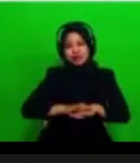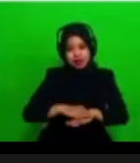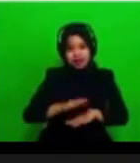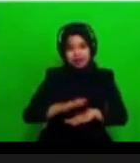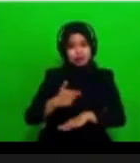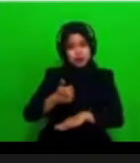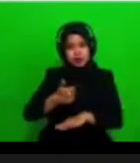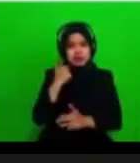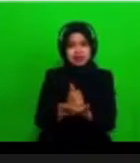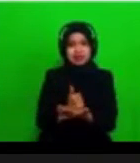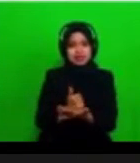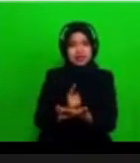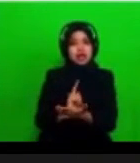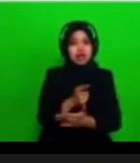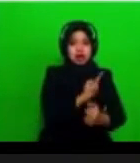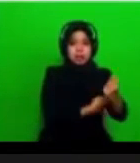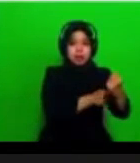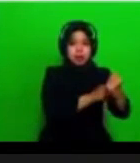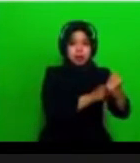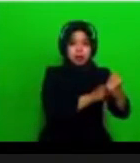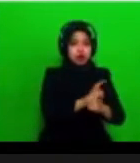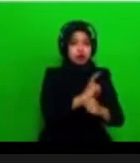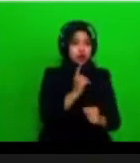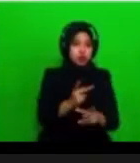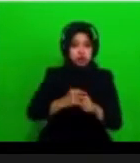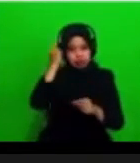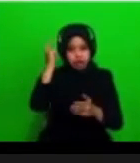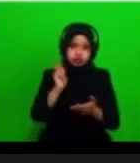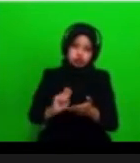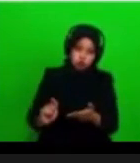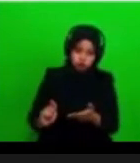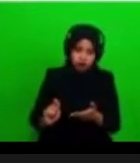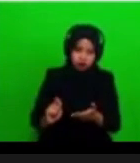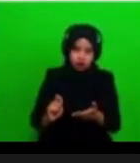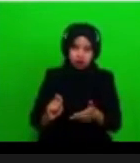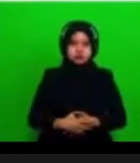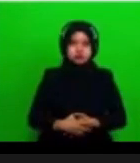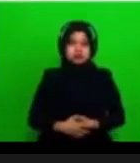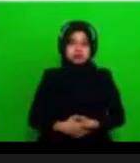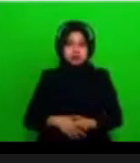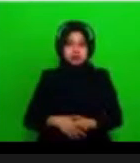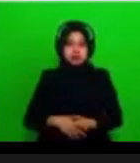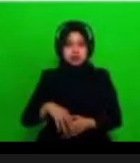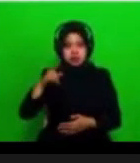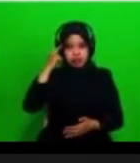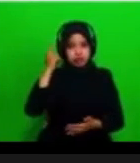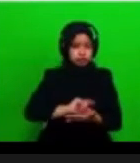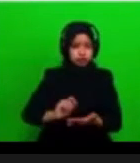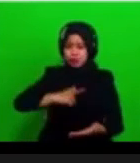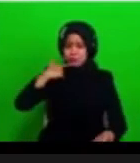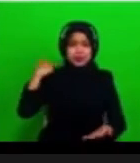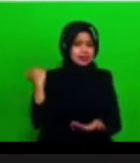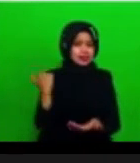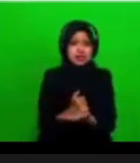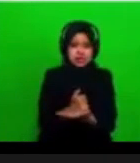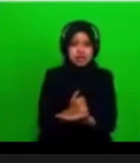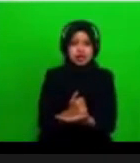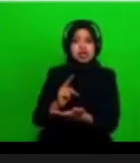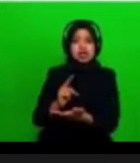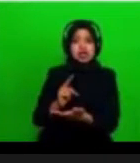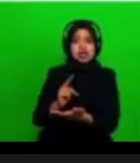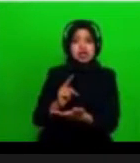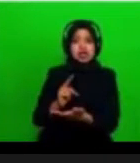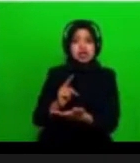budaya, itu aspeknya ada kompetensi guru, kepala sekolah, take significant place. Kepala sekolah itu penting sekali,